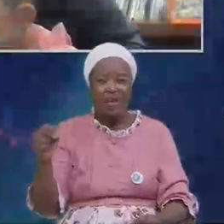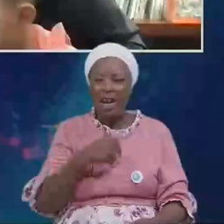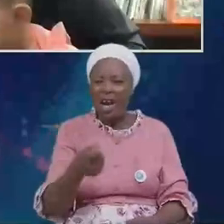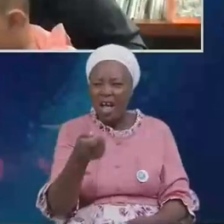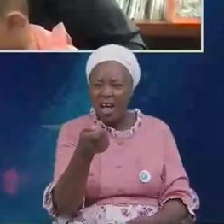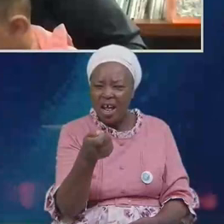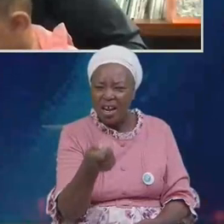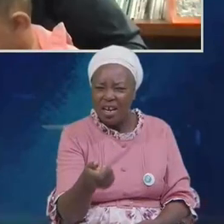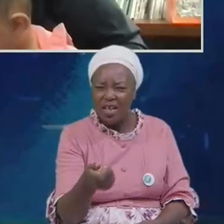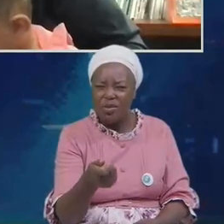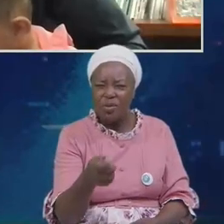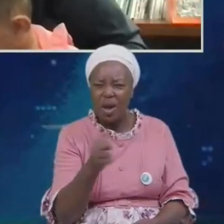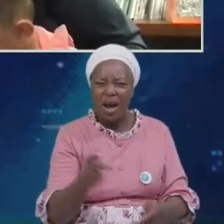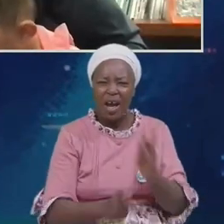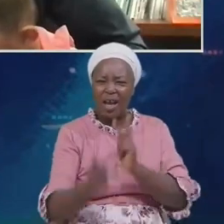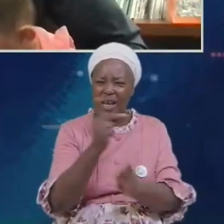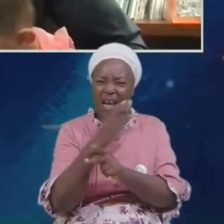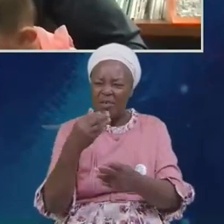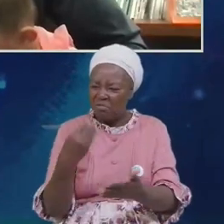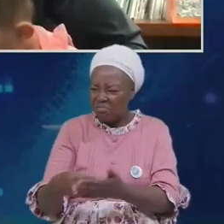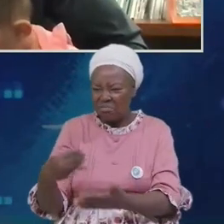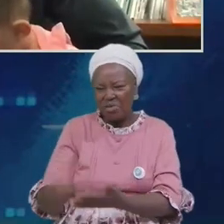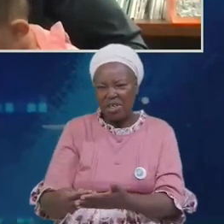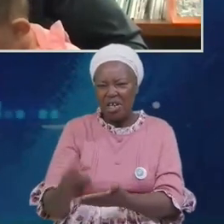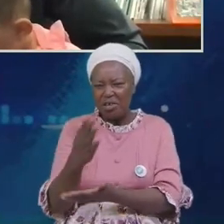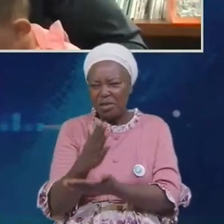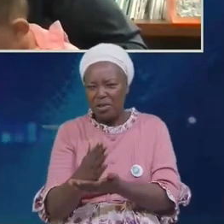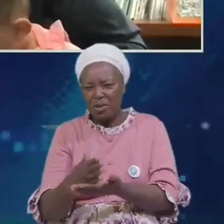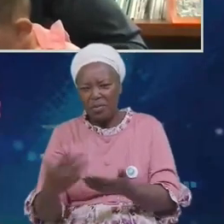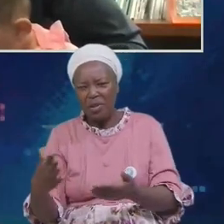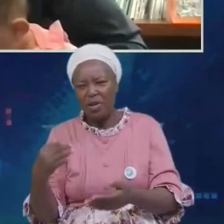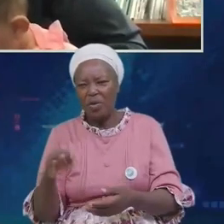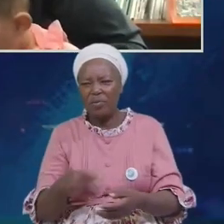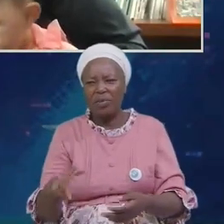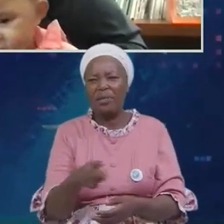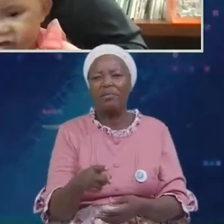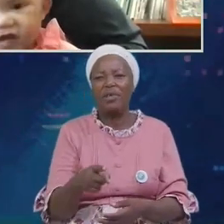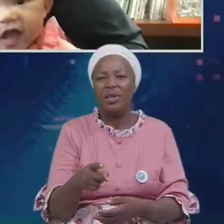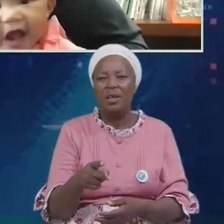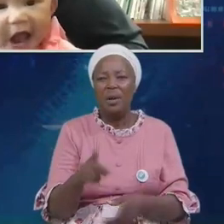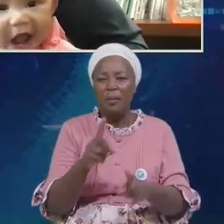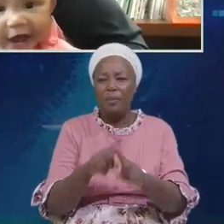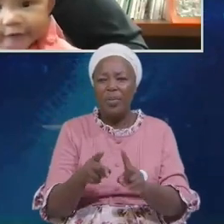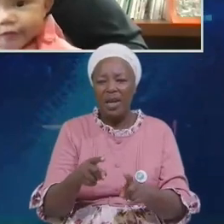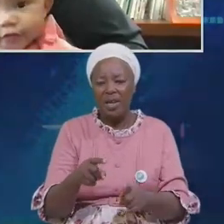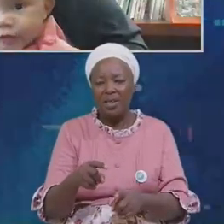un peu d'argent, quelque chose. Mais il a eu